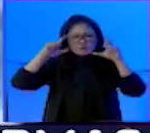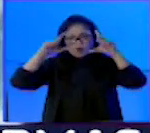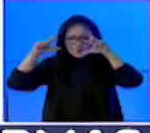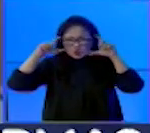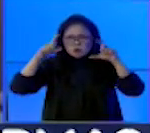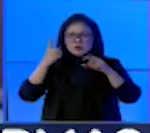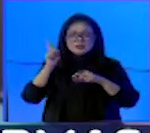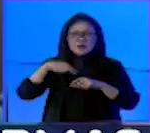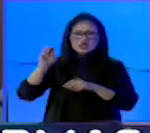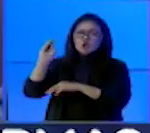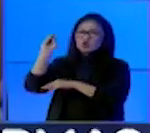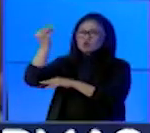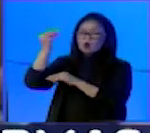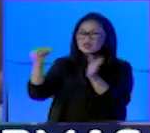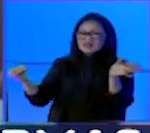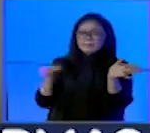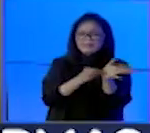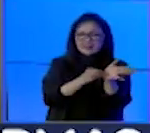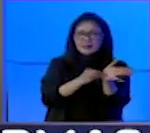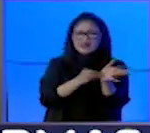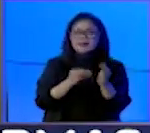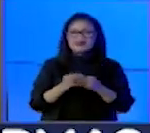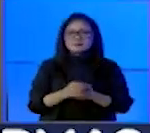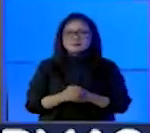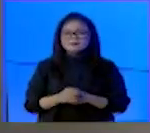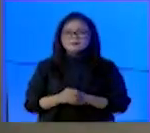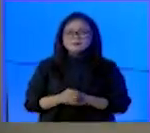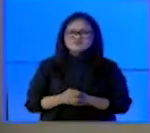Jawa Barat, Iis Solihin, iNews, melaporkan.